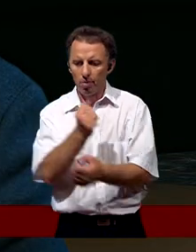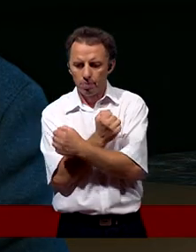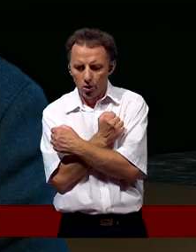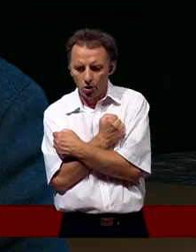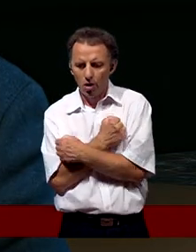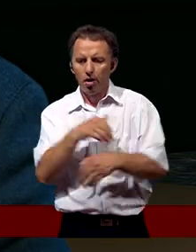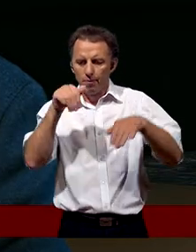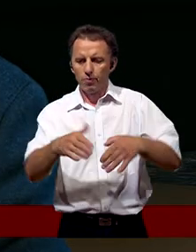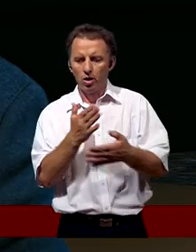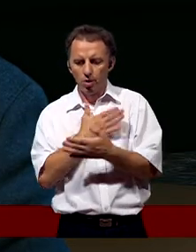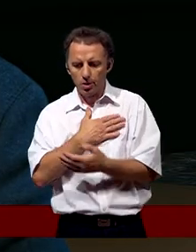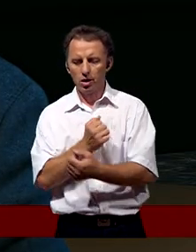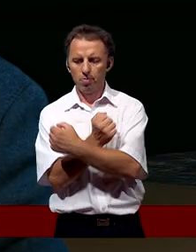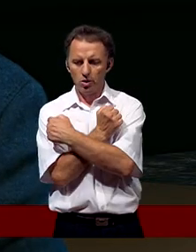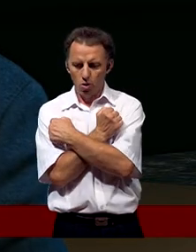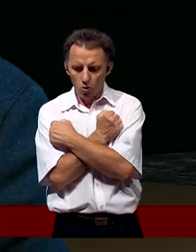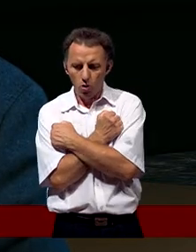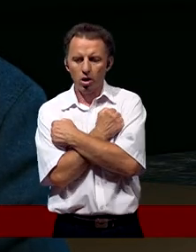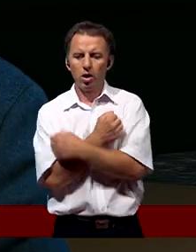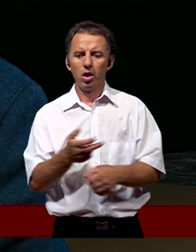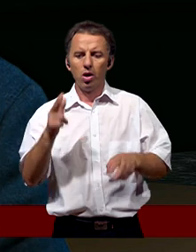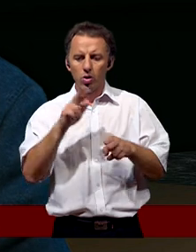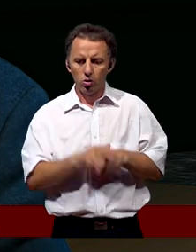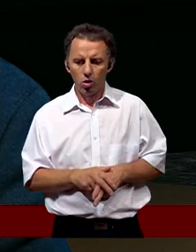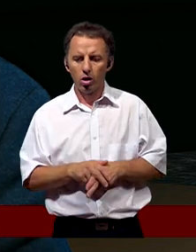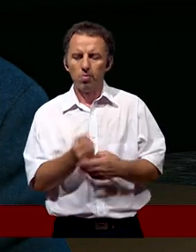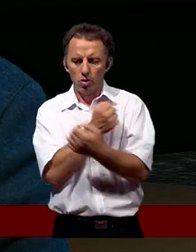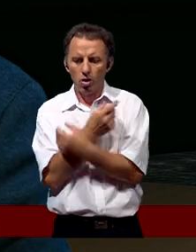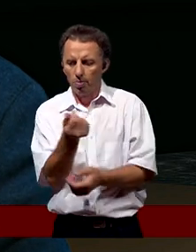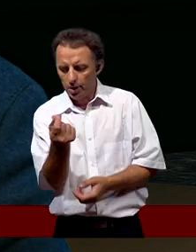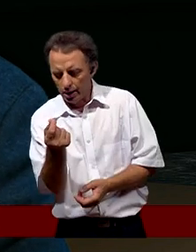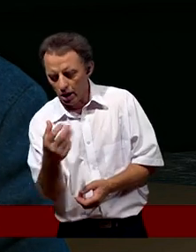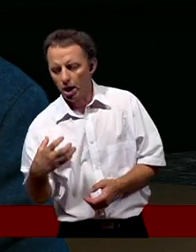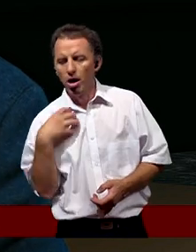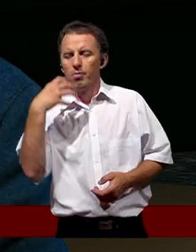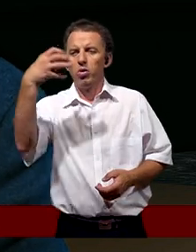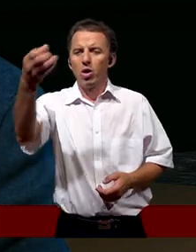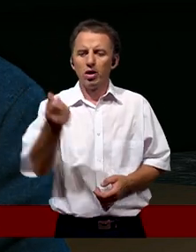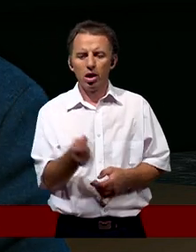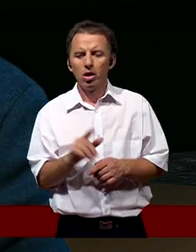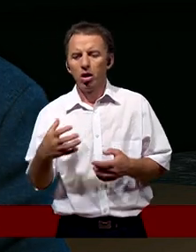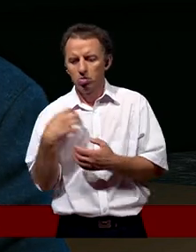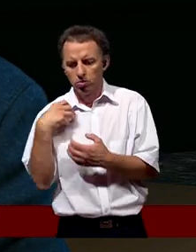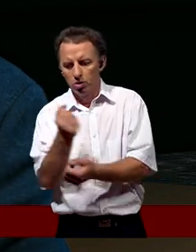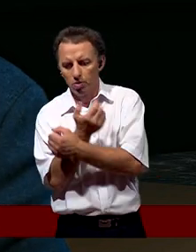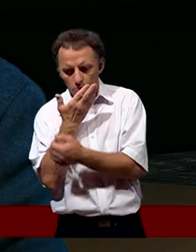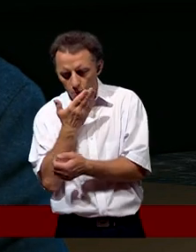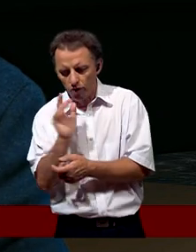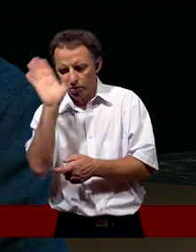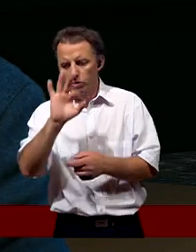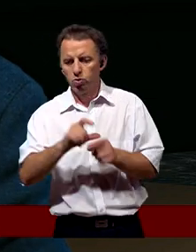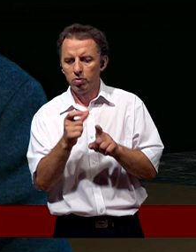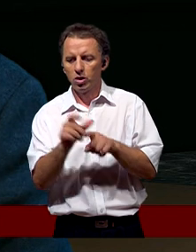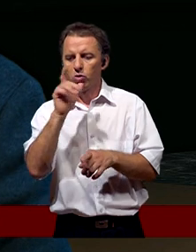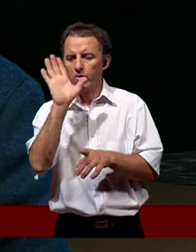miłość. Dlatego, że można mieć miłość, którą lokujemy w pieniądze, w bogactwa tego świata i o takiej miłości też Słowo Boże mówi,